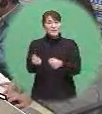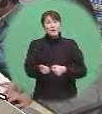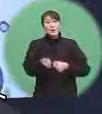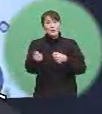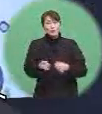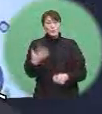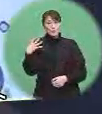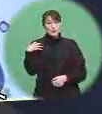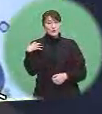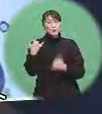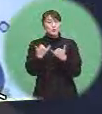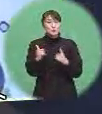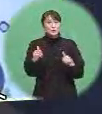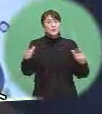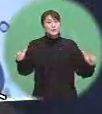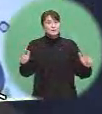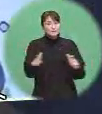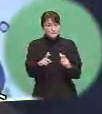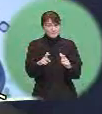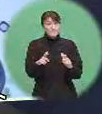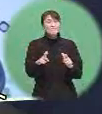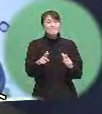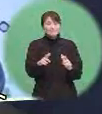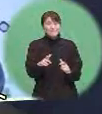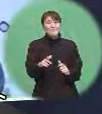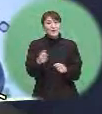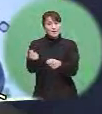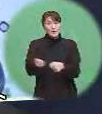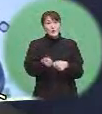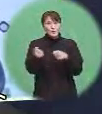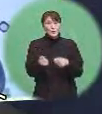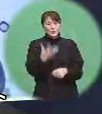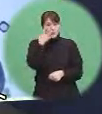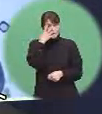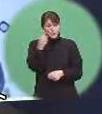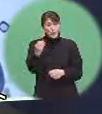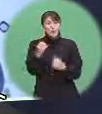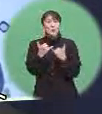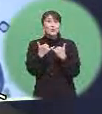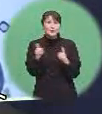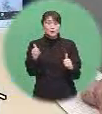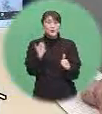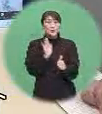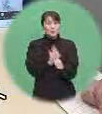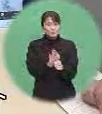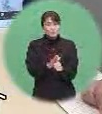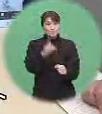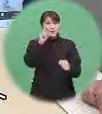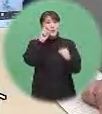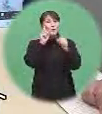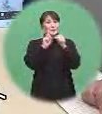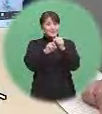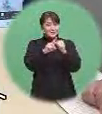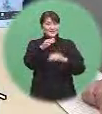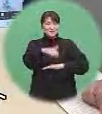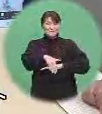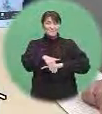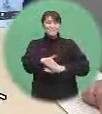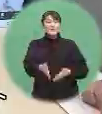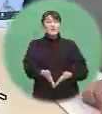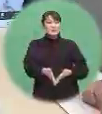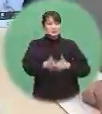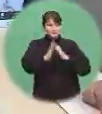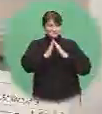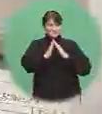中、少しでも農業に興味を持っている人を行政としてサポートしようと窓口を設置し